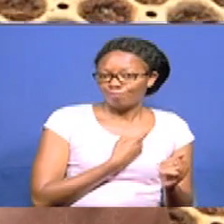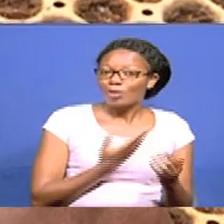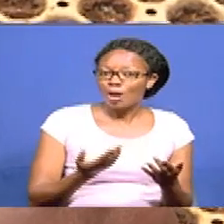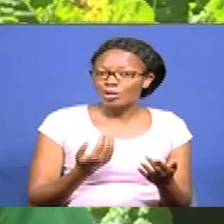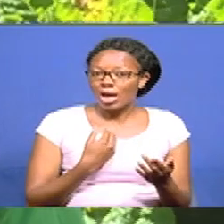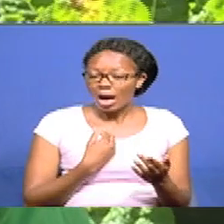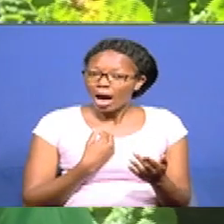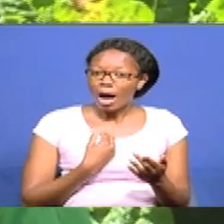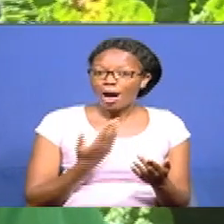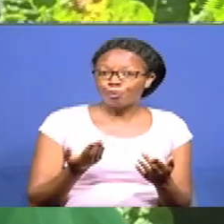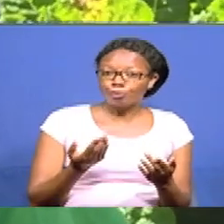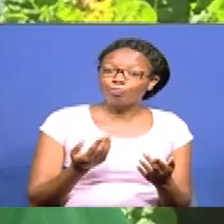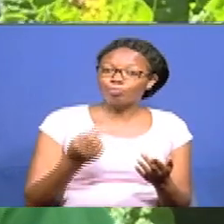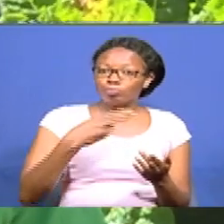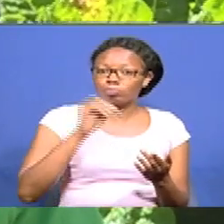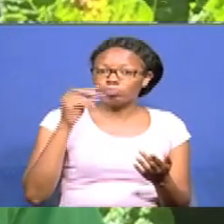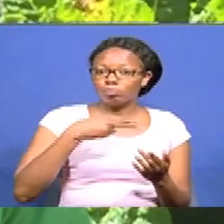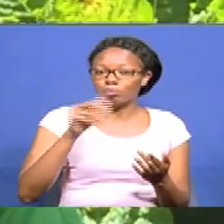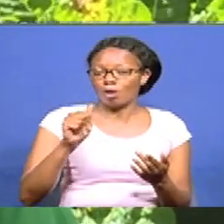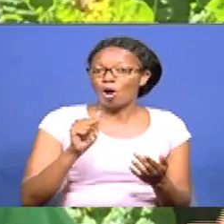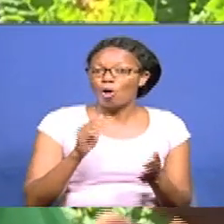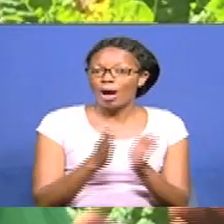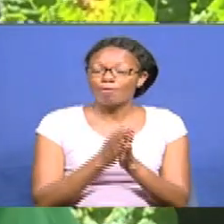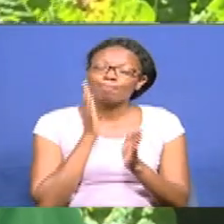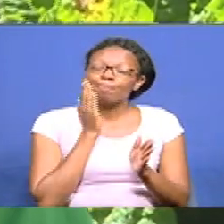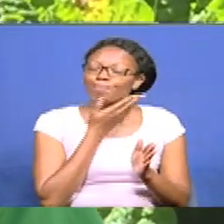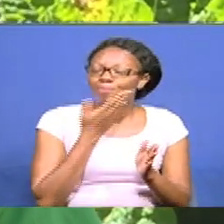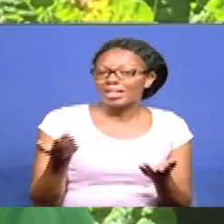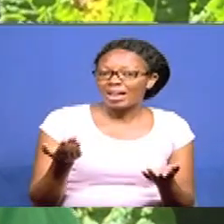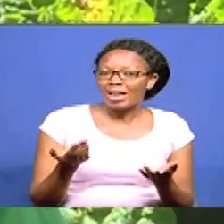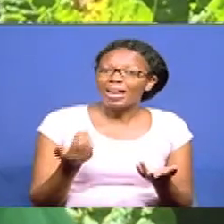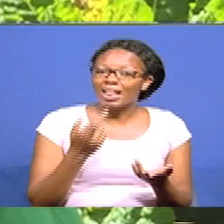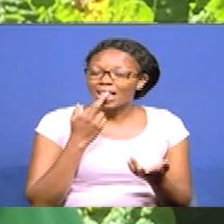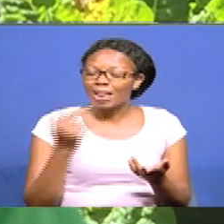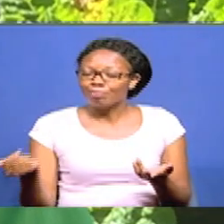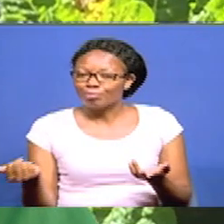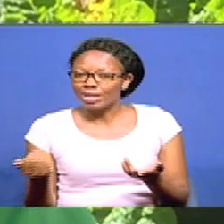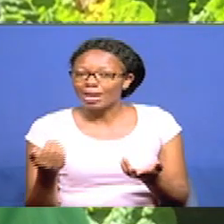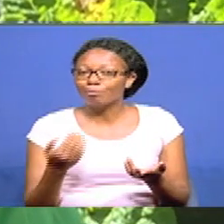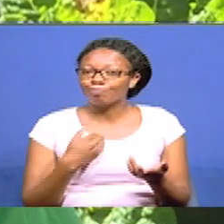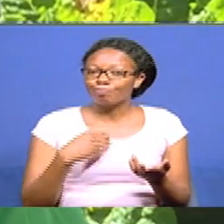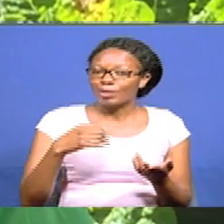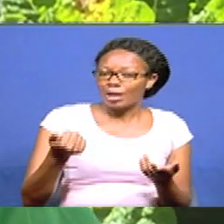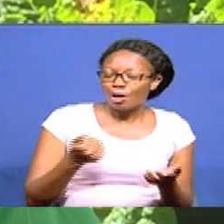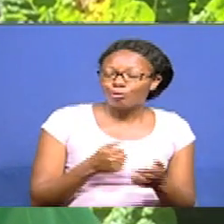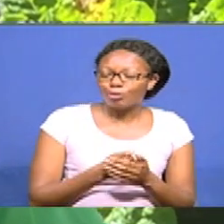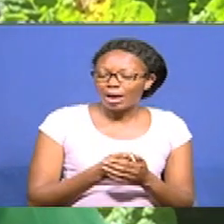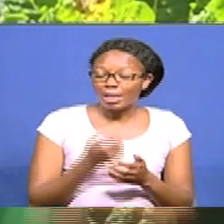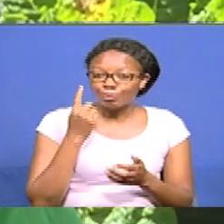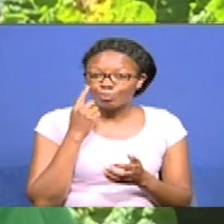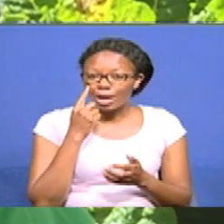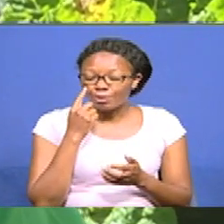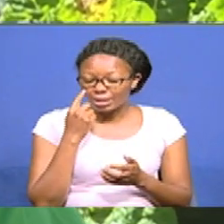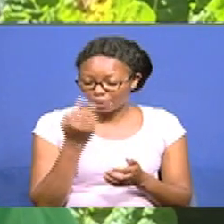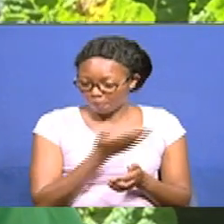kama pilipili hoho, kuna ile nyekundu, kuna ile ya majano, ndio tunaita red night, kuna admiral. Hizo